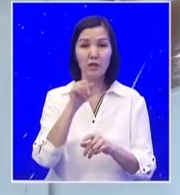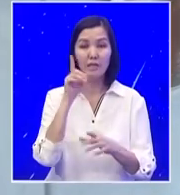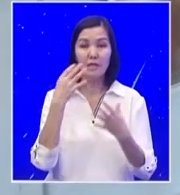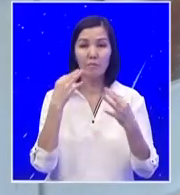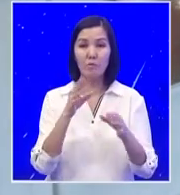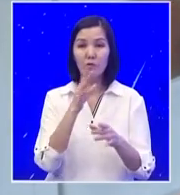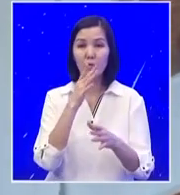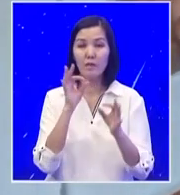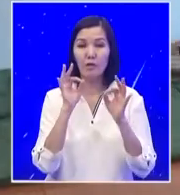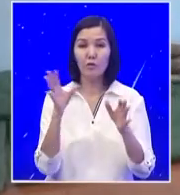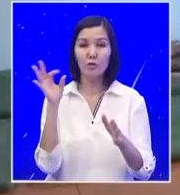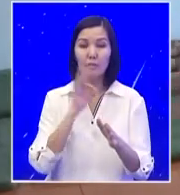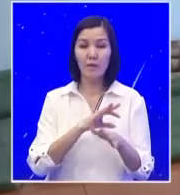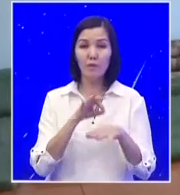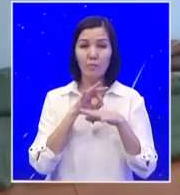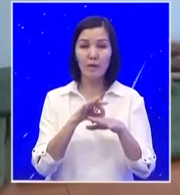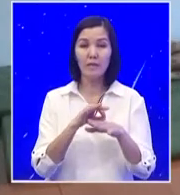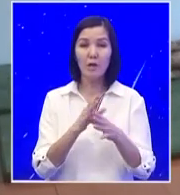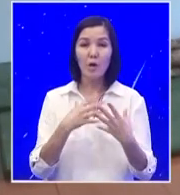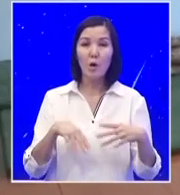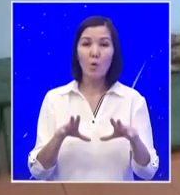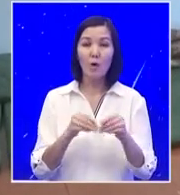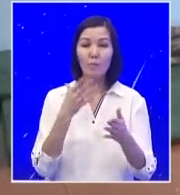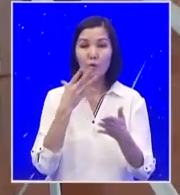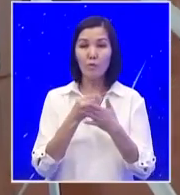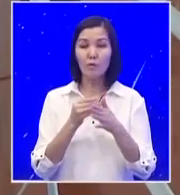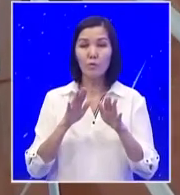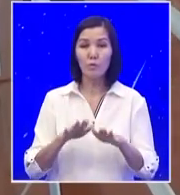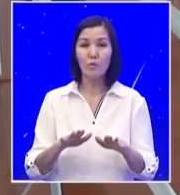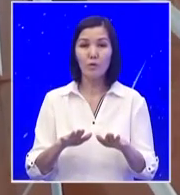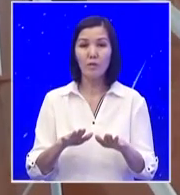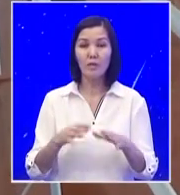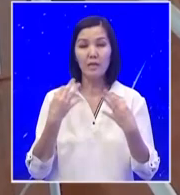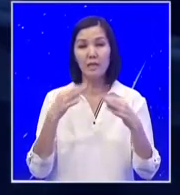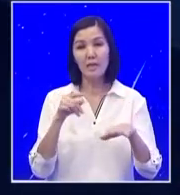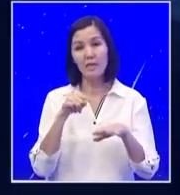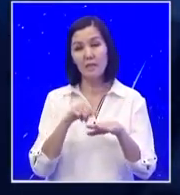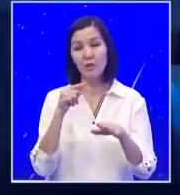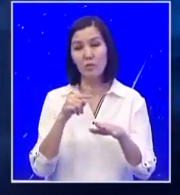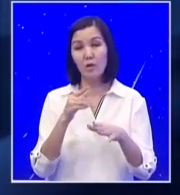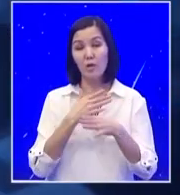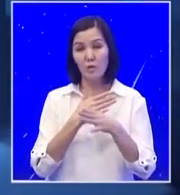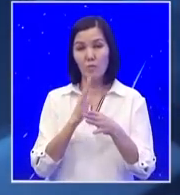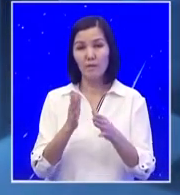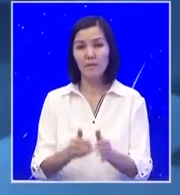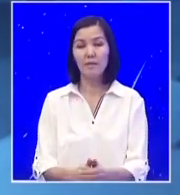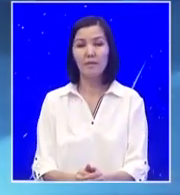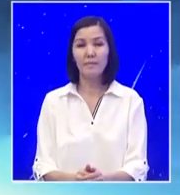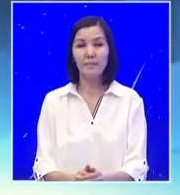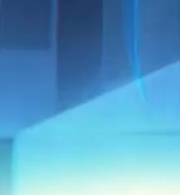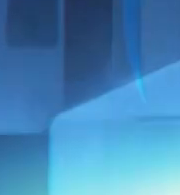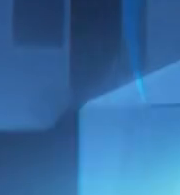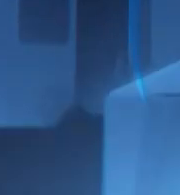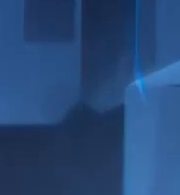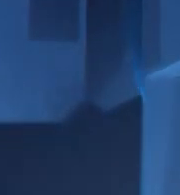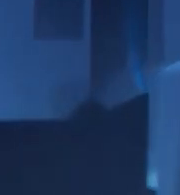уақытын тиімді пайдаланумен қатар қоғамда өзінің ұстауымен ашылуына септейді. Мадина Берікқызы, Мәди Байбосынов, Жетсу